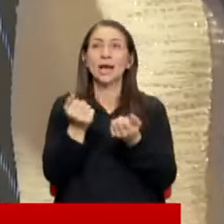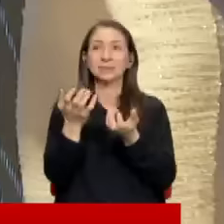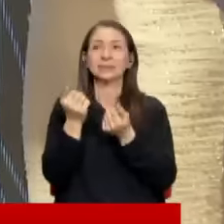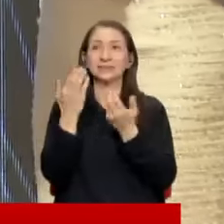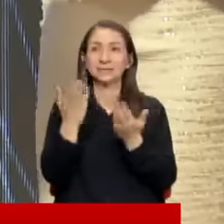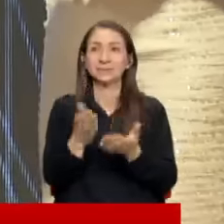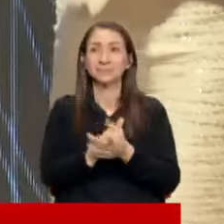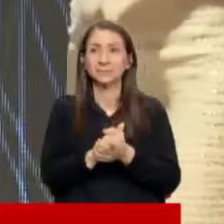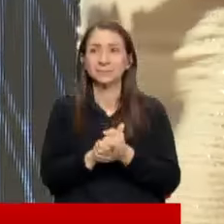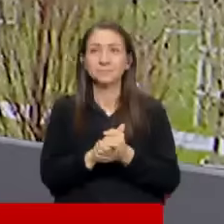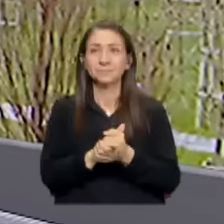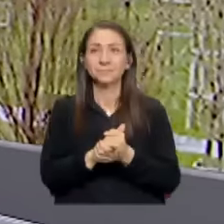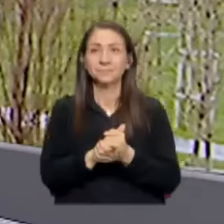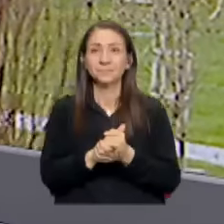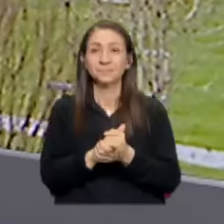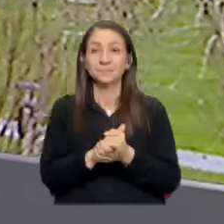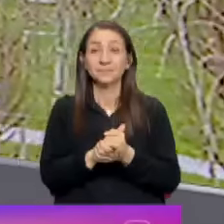kucakladı.